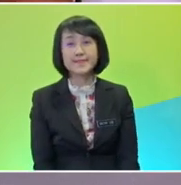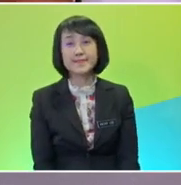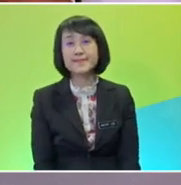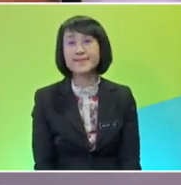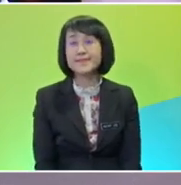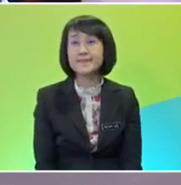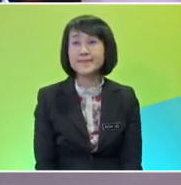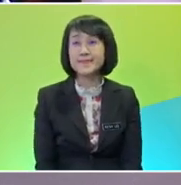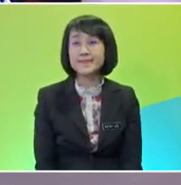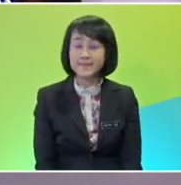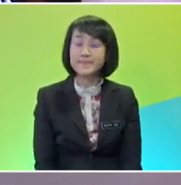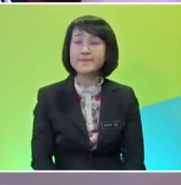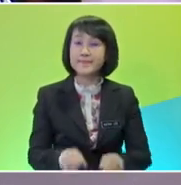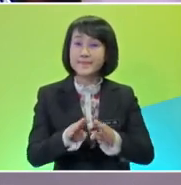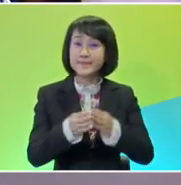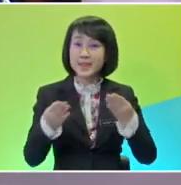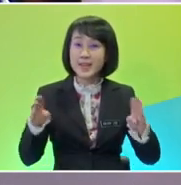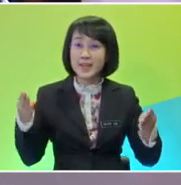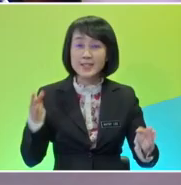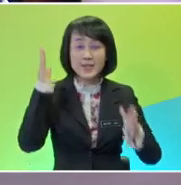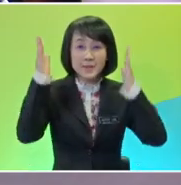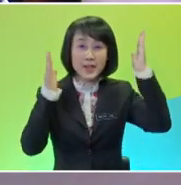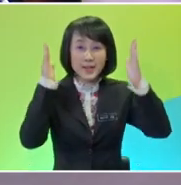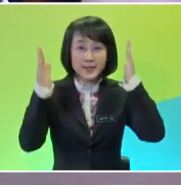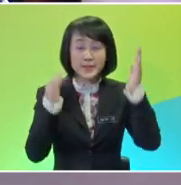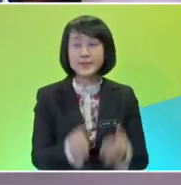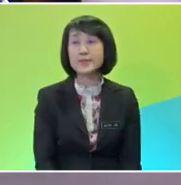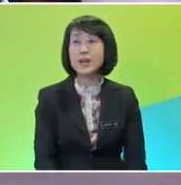literasi bahasa Melayu Marilah contoh